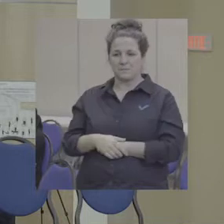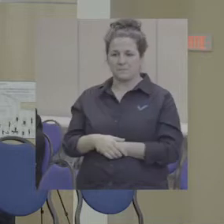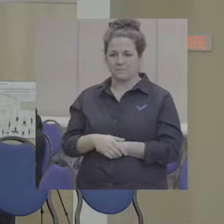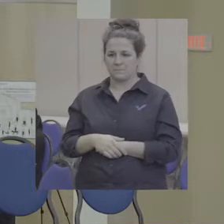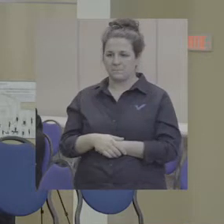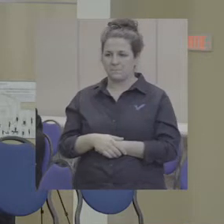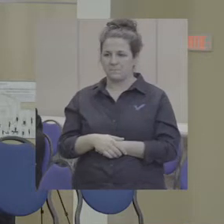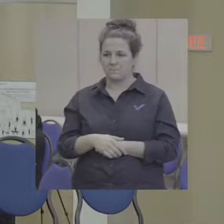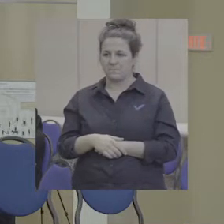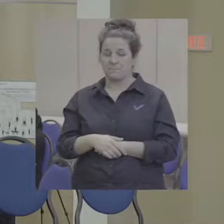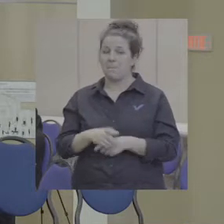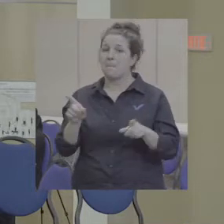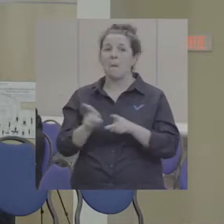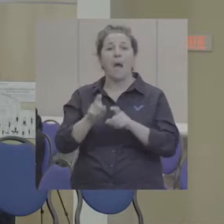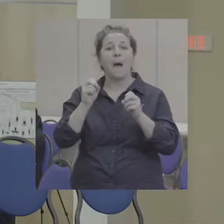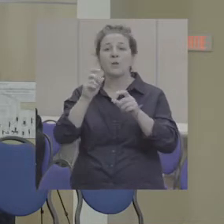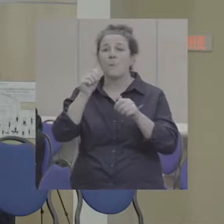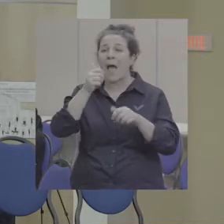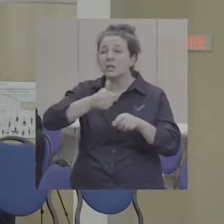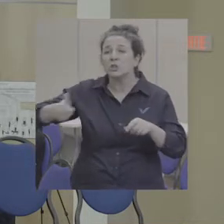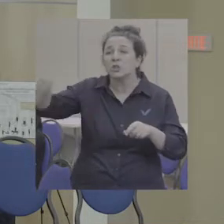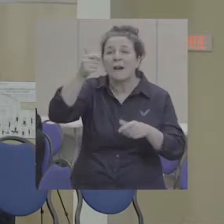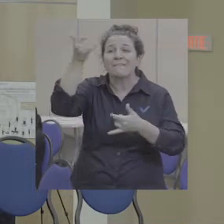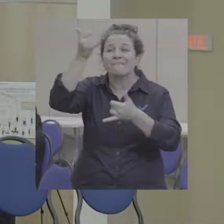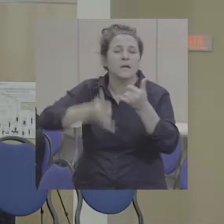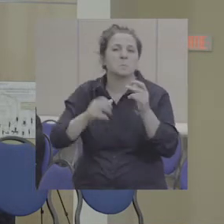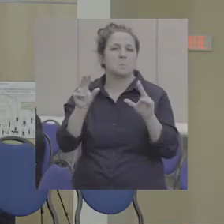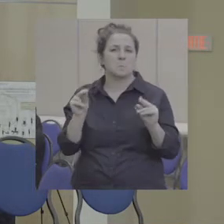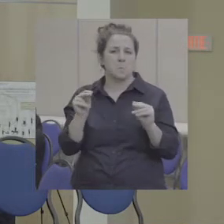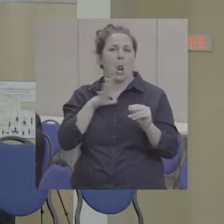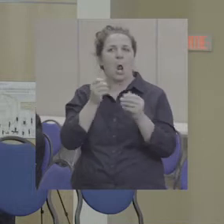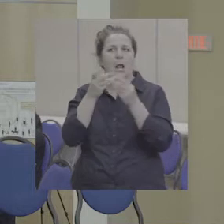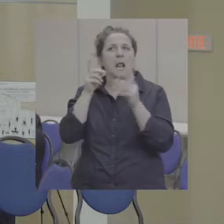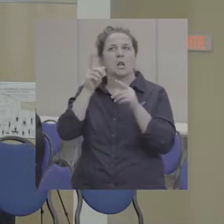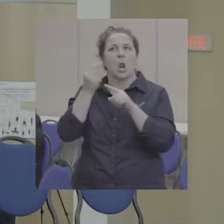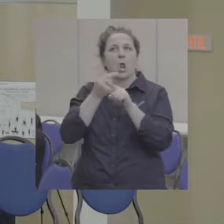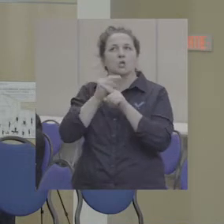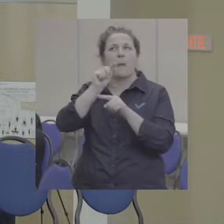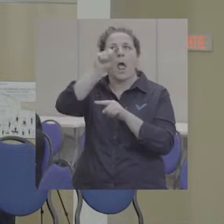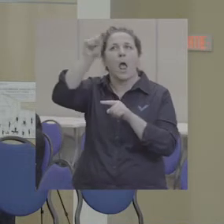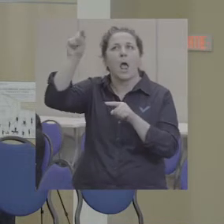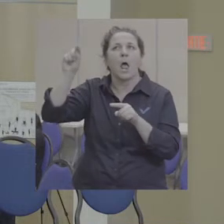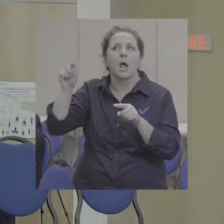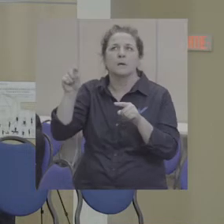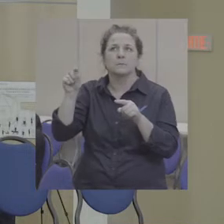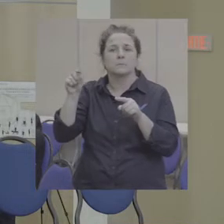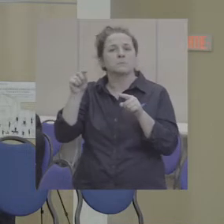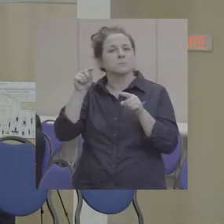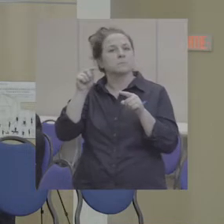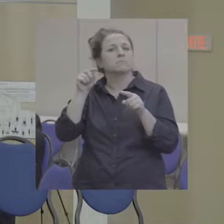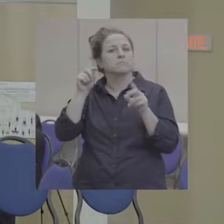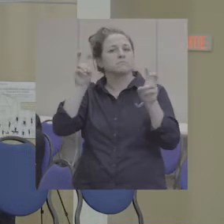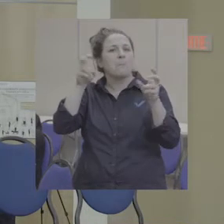Évidemment, tous les logements ne sont pas terminés. Il y a quelques logements, un chaque type, qu'on